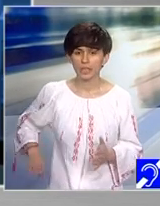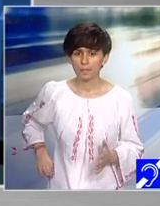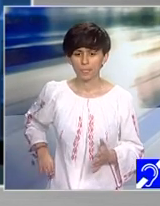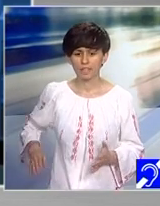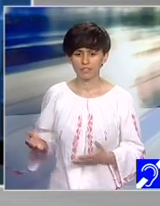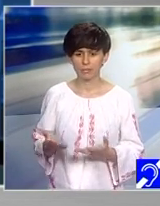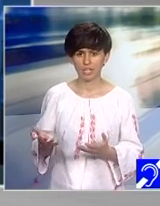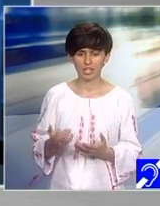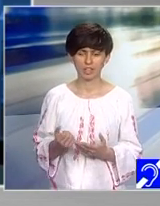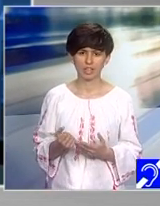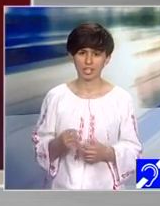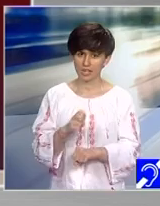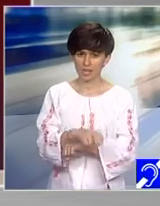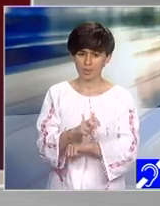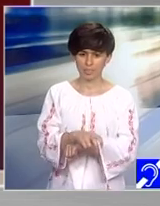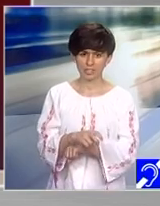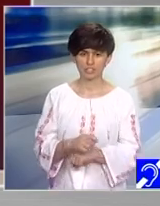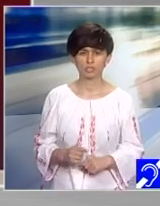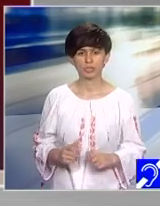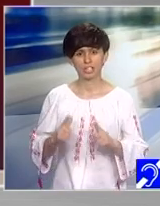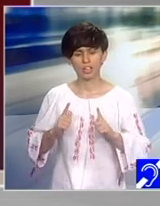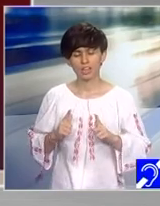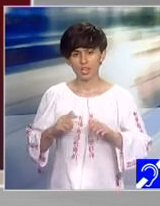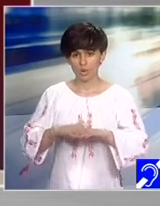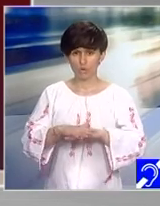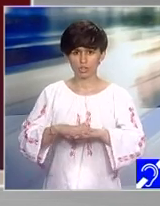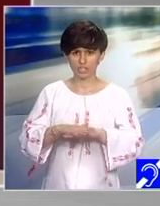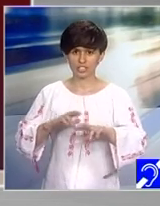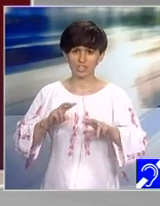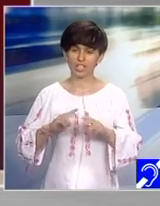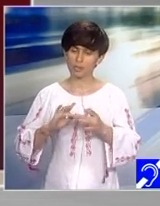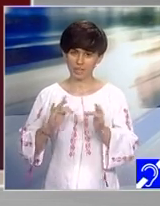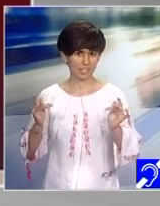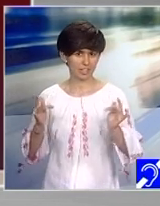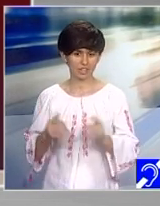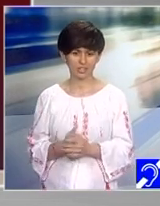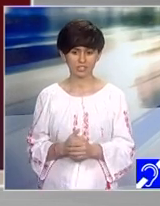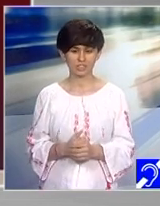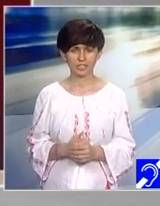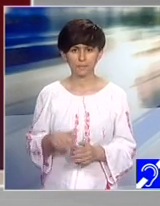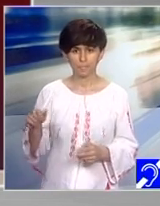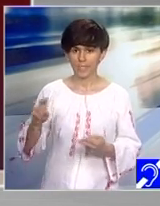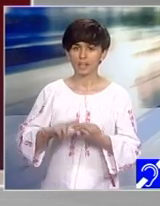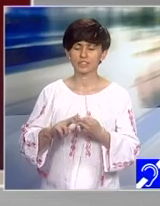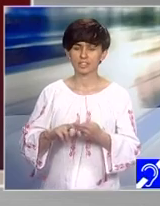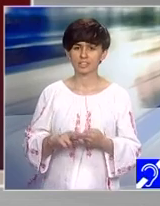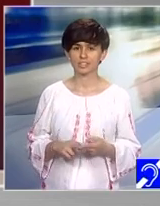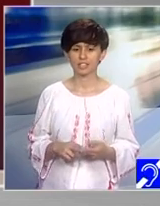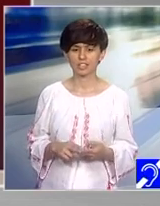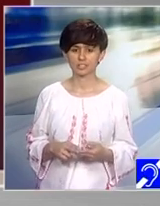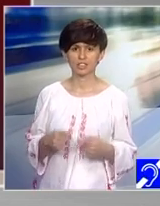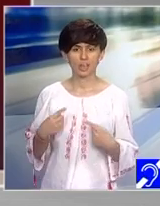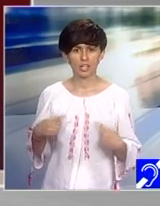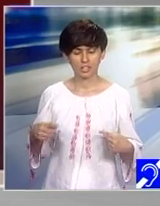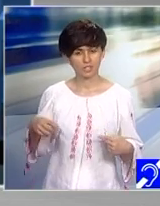că... Da. Participă la o șezătoare online. Da, sigur, ele se întâlnesc și în realitate, în diverse